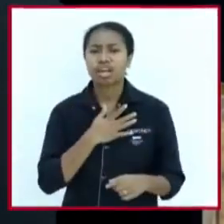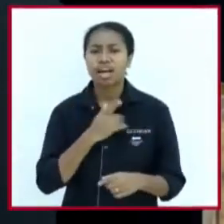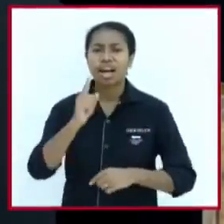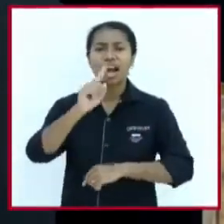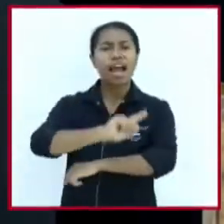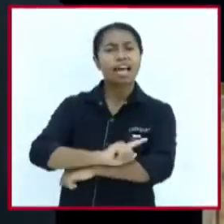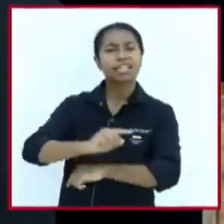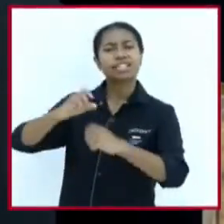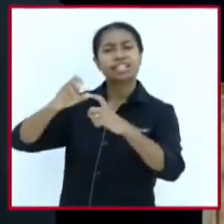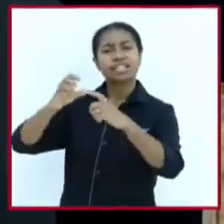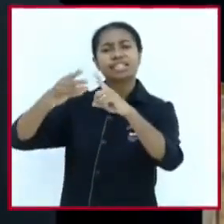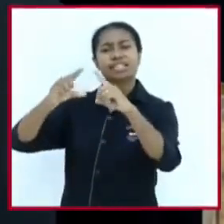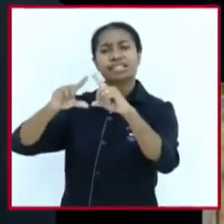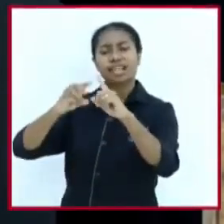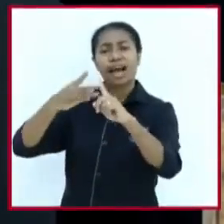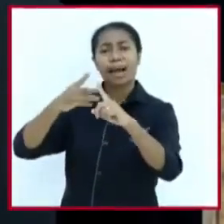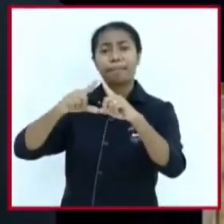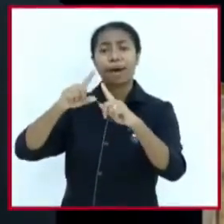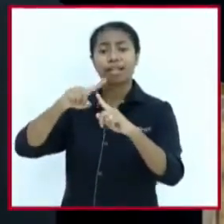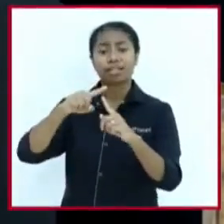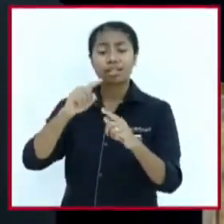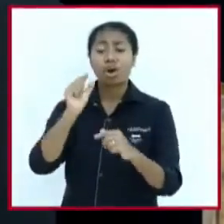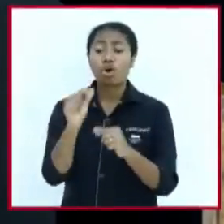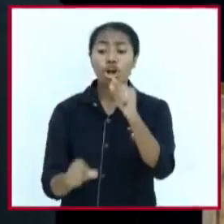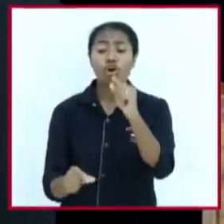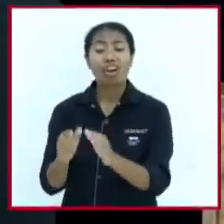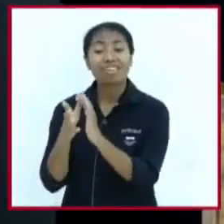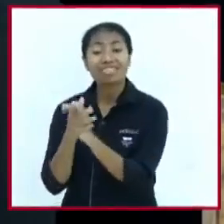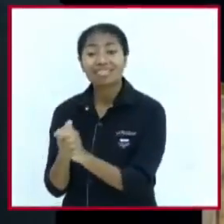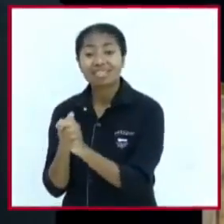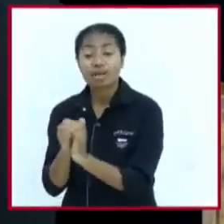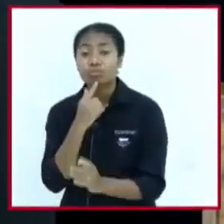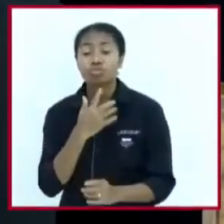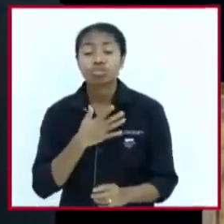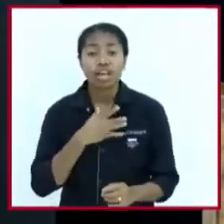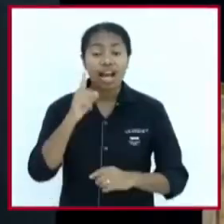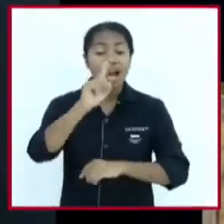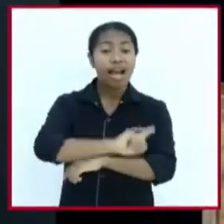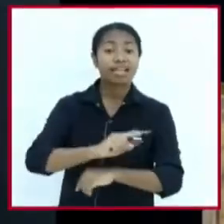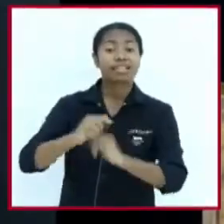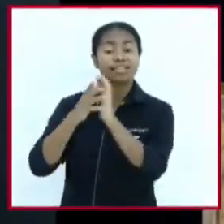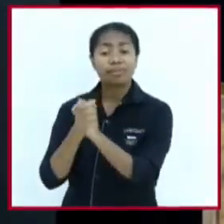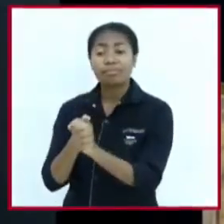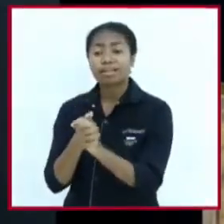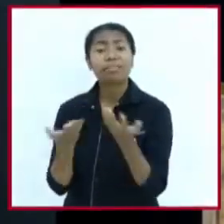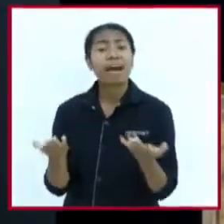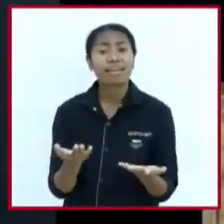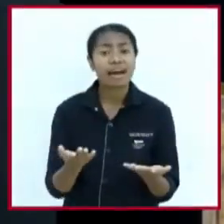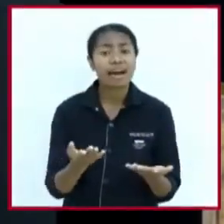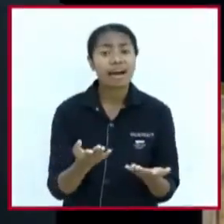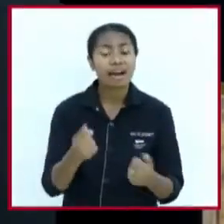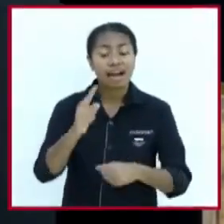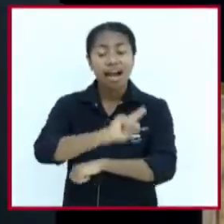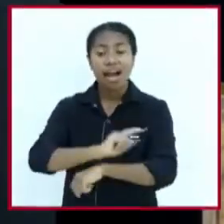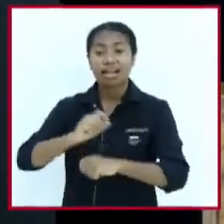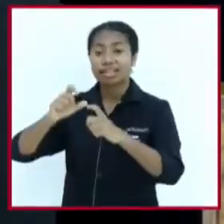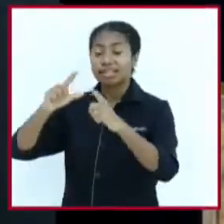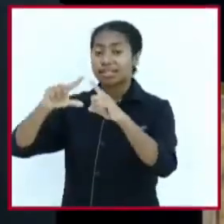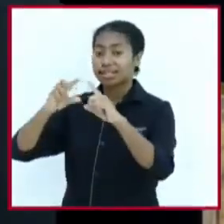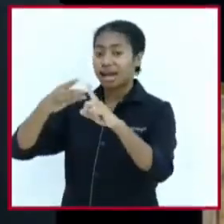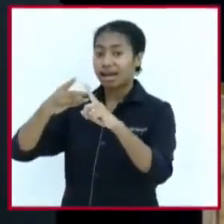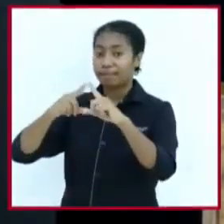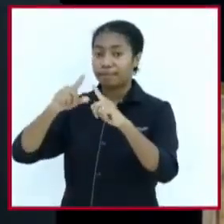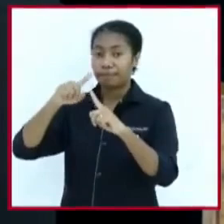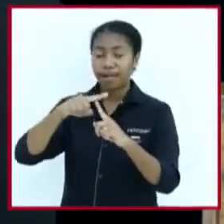Kristen punya hari sabat hari sabat kami ditetapkan oleh Allah sendiri pada waktu Allah menciptakan alam semesta